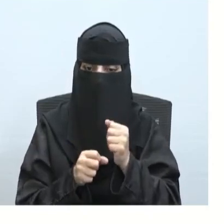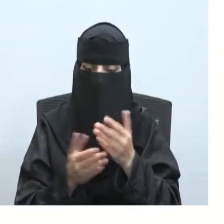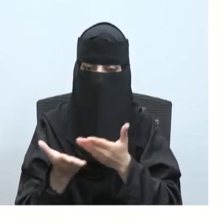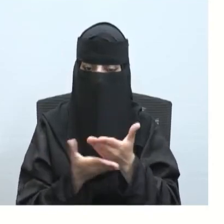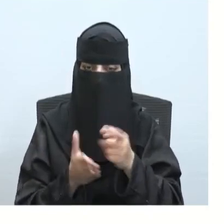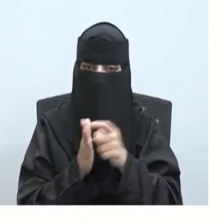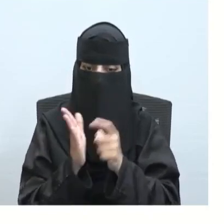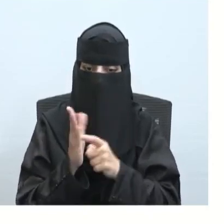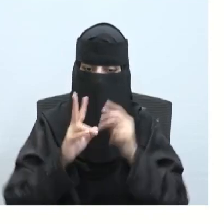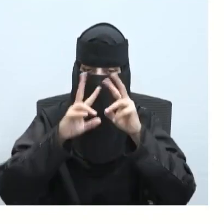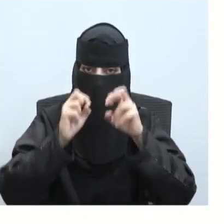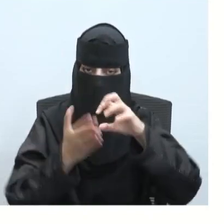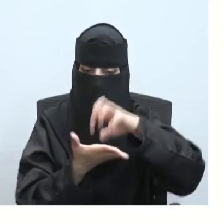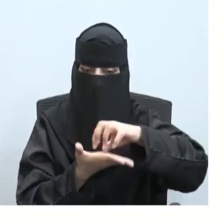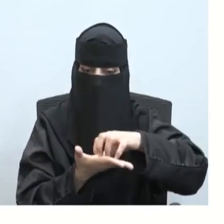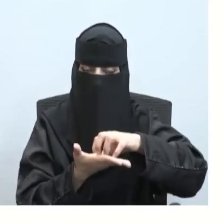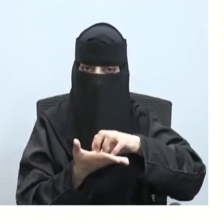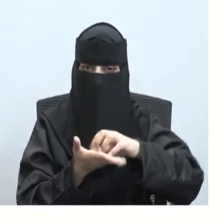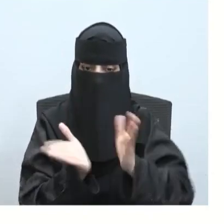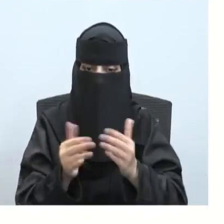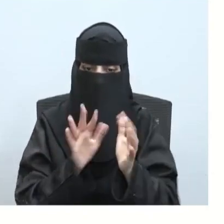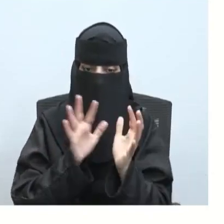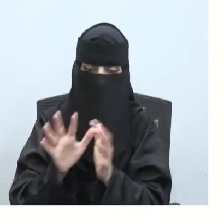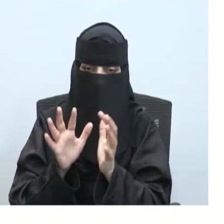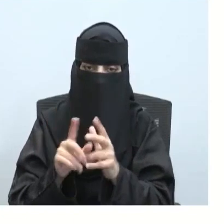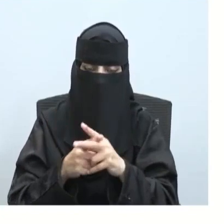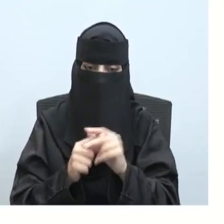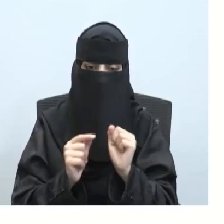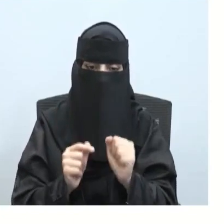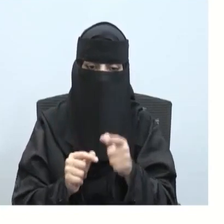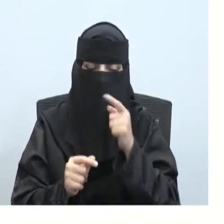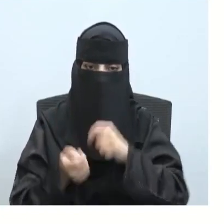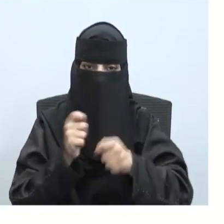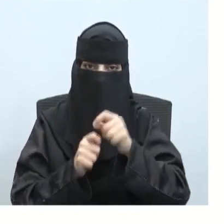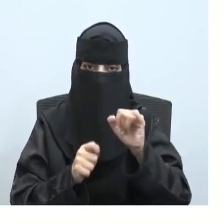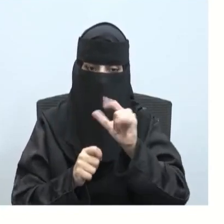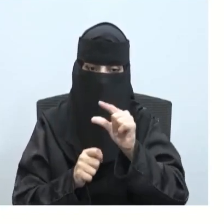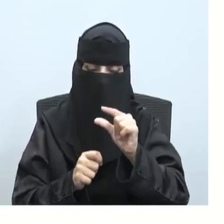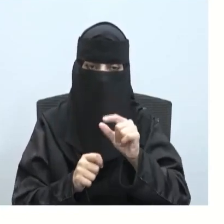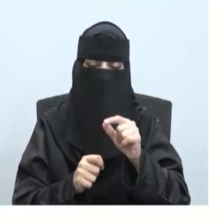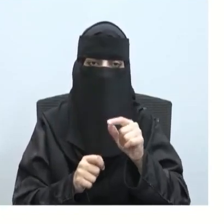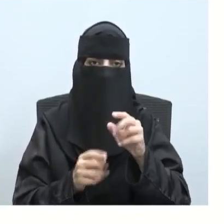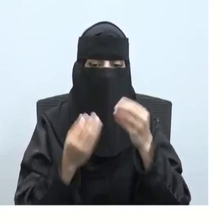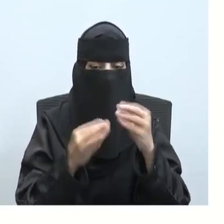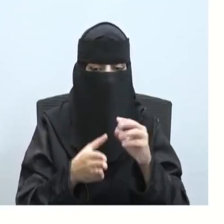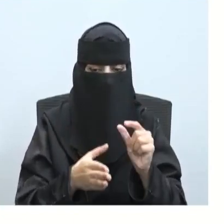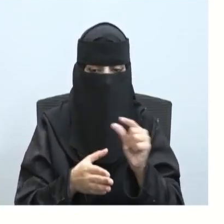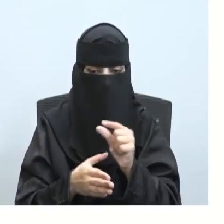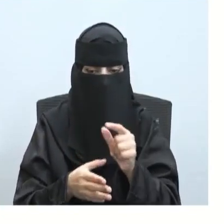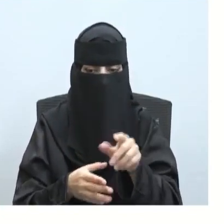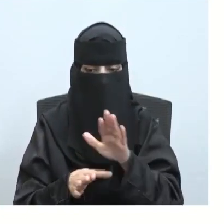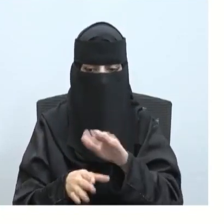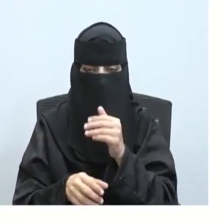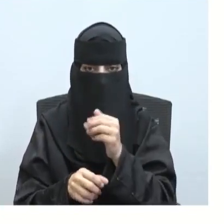محاكاة لنظام يفحص منطقة التخزين المصانع الحاويات التي تحتوي على مواد قابلة للتلف إذا تركت